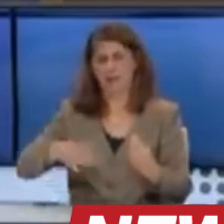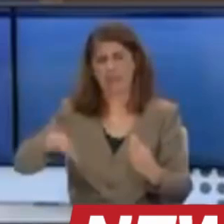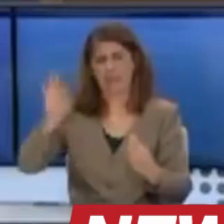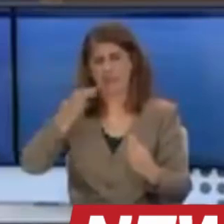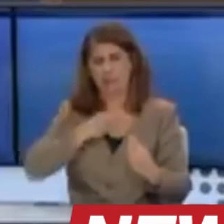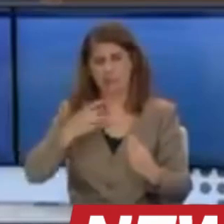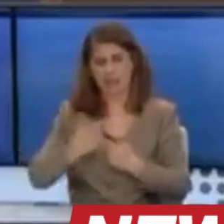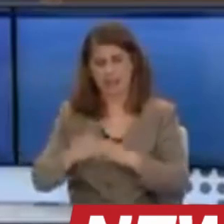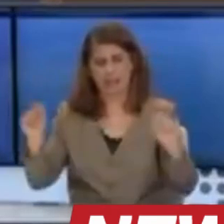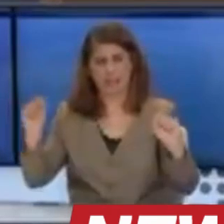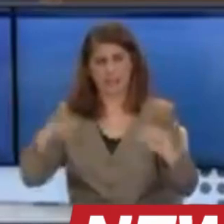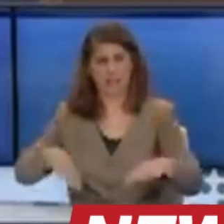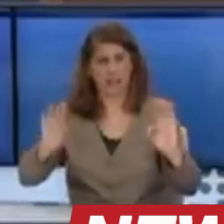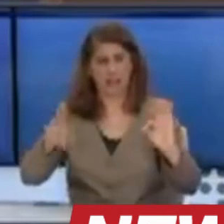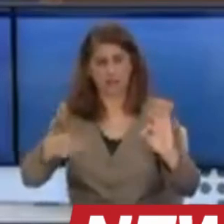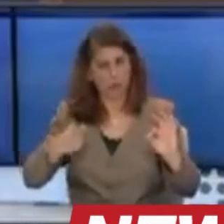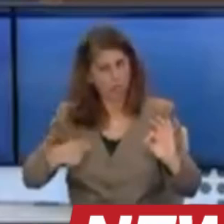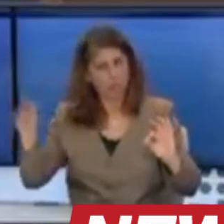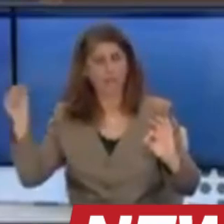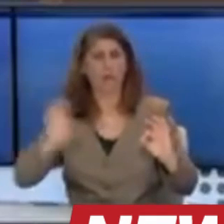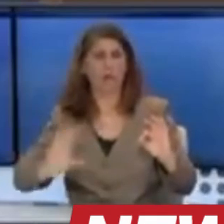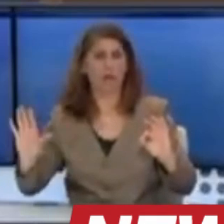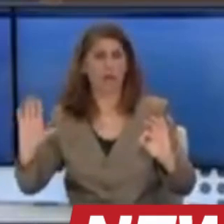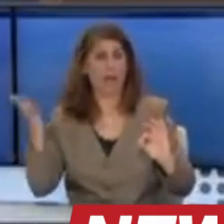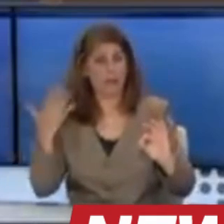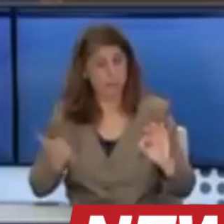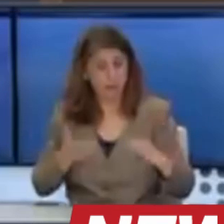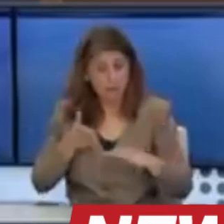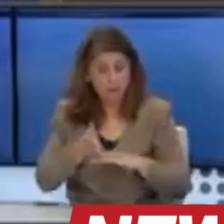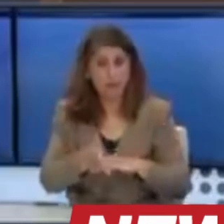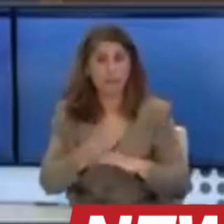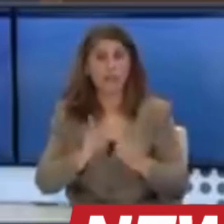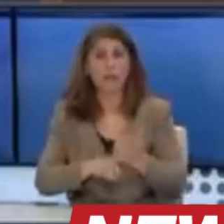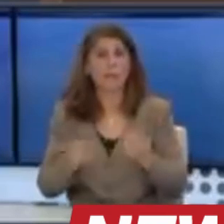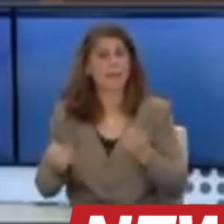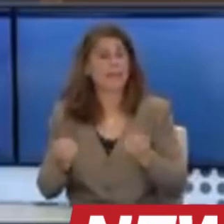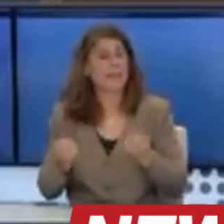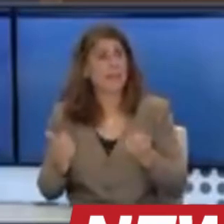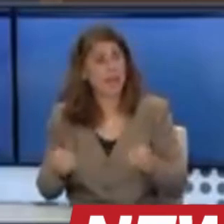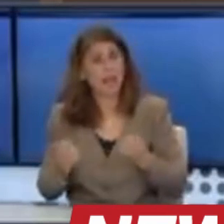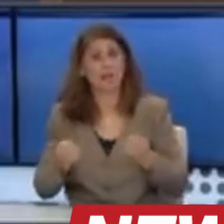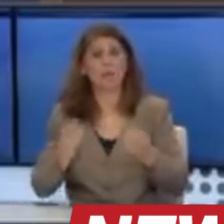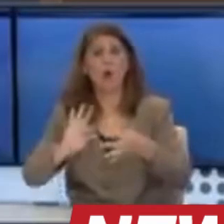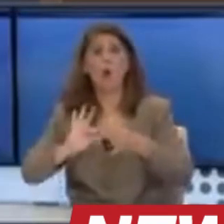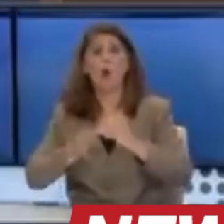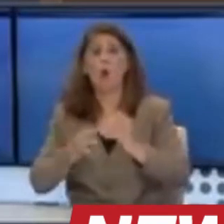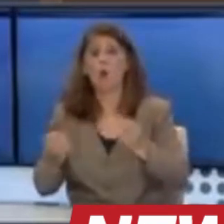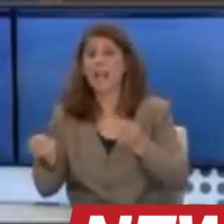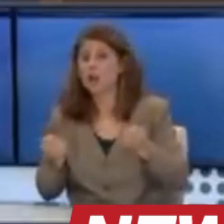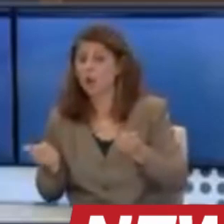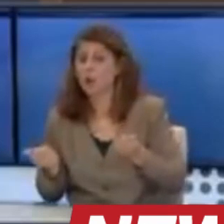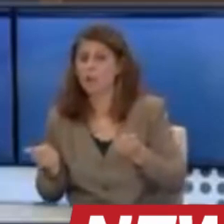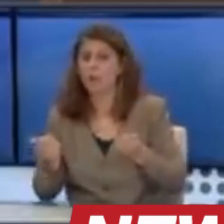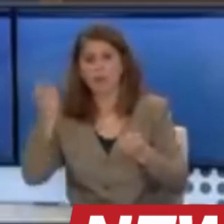άνεμοι έφταναν τα 6 μποφόρ, την ώρα που ήταν μόλις 2, ενόχλησε πάρα πολύ το Μαξίμου, το οποίο έβλεπε όλα τα μετεωρολογικά μοντέλα να το